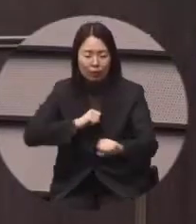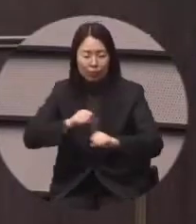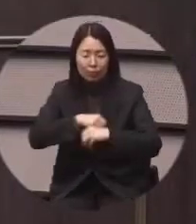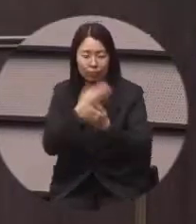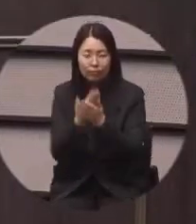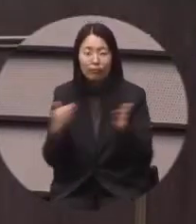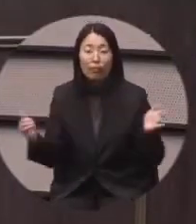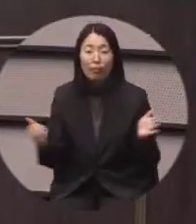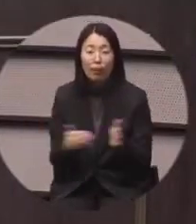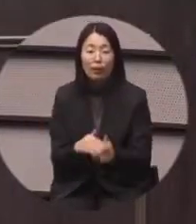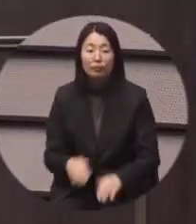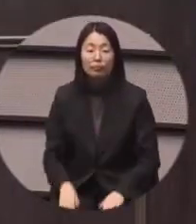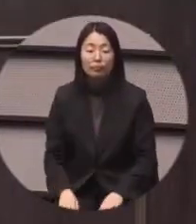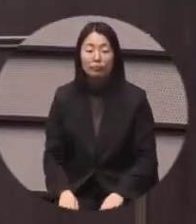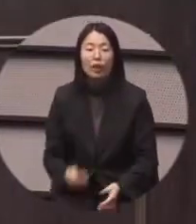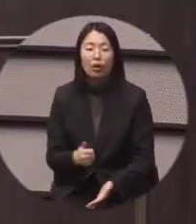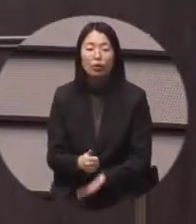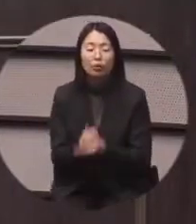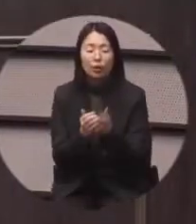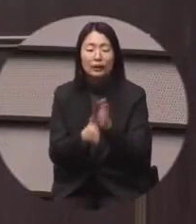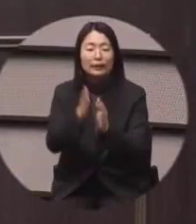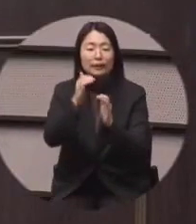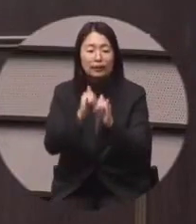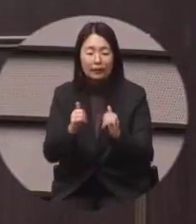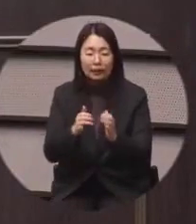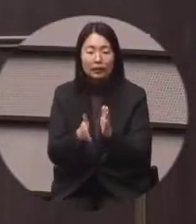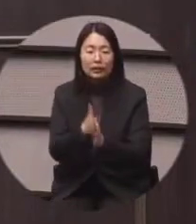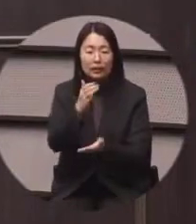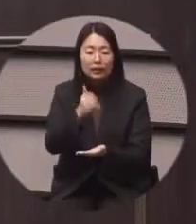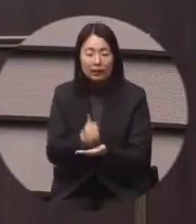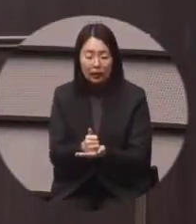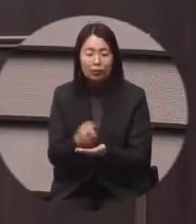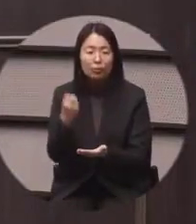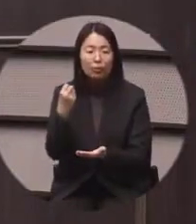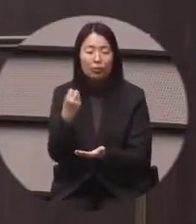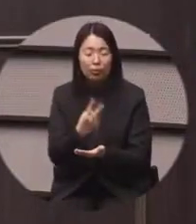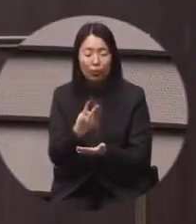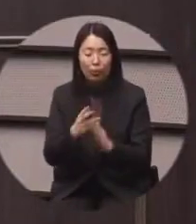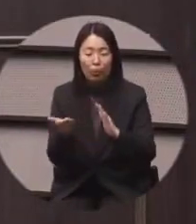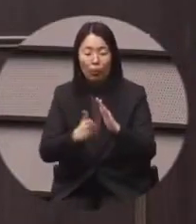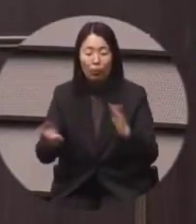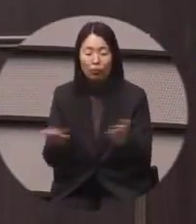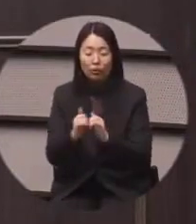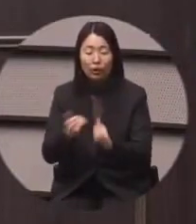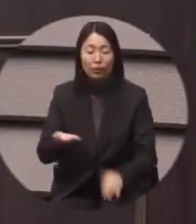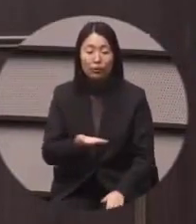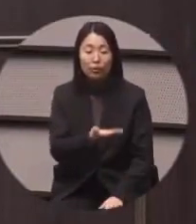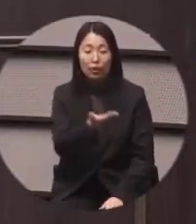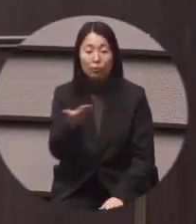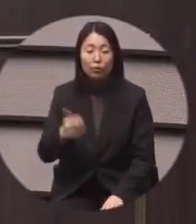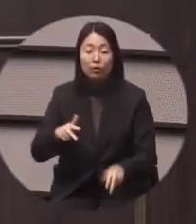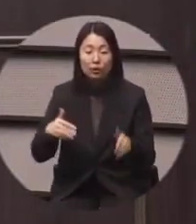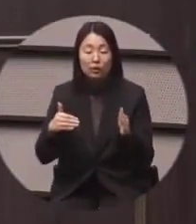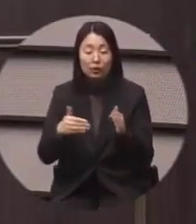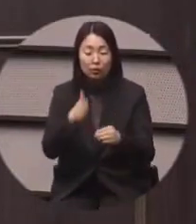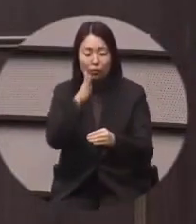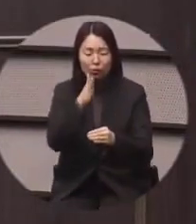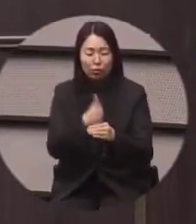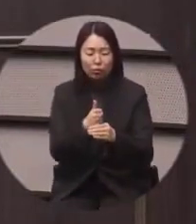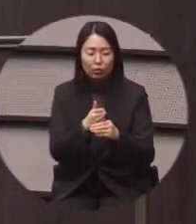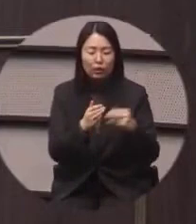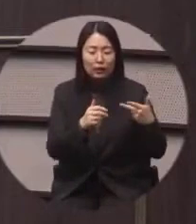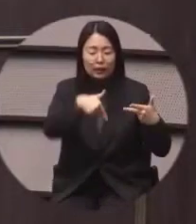존경하는 방세환 시장님, 그리고 공직자 여러분. 그 사이 광주시는 민선 7기에서 민선 8기로